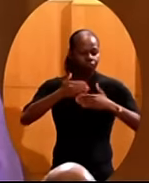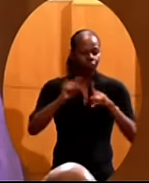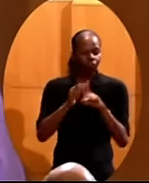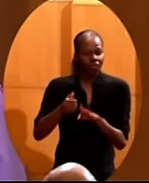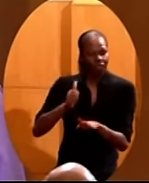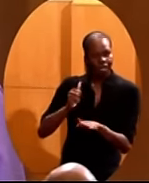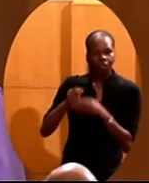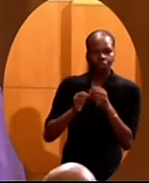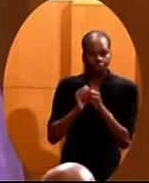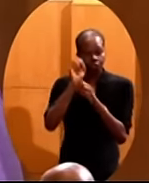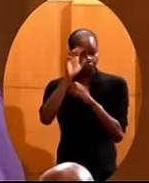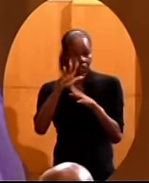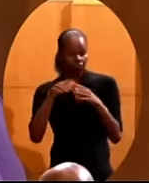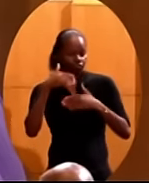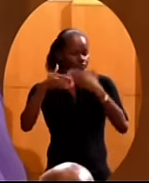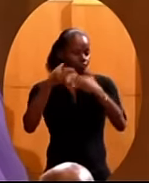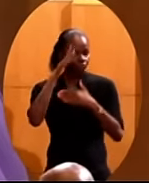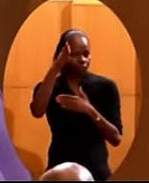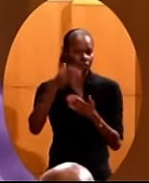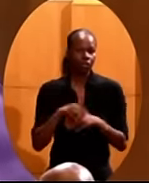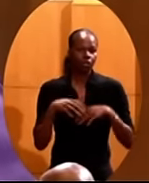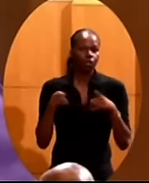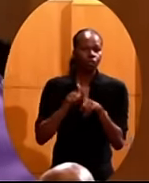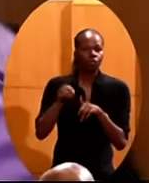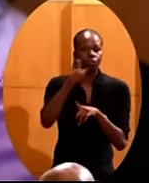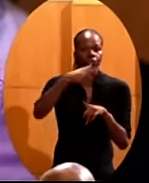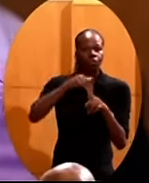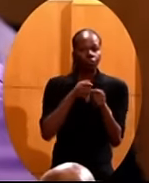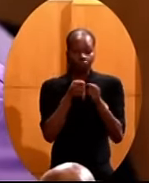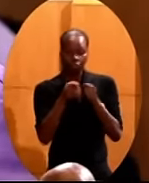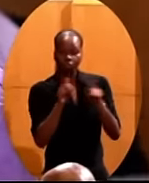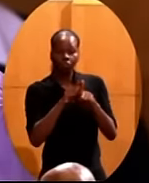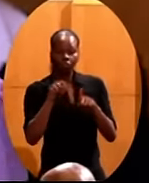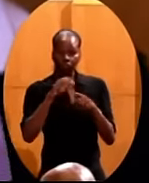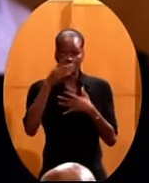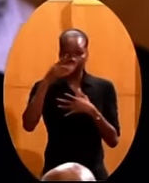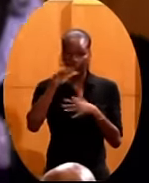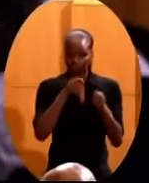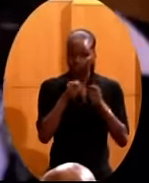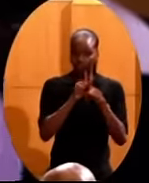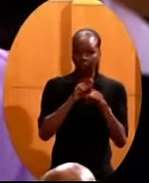projection vous serez donc également au manettes donc à la